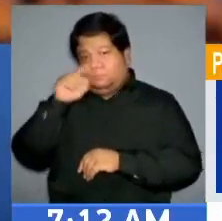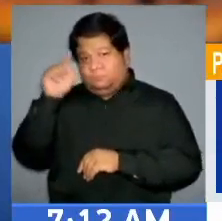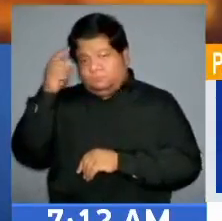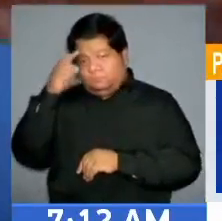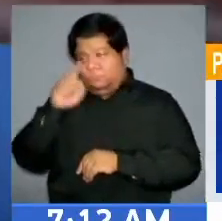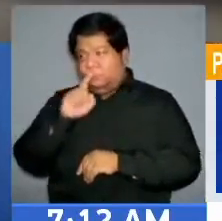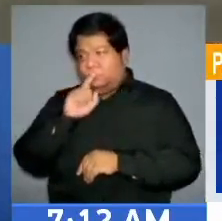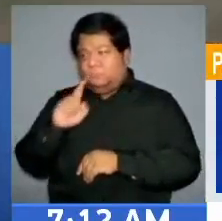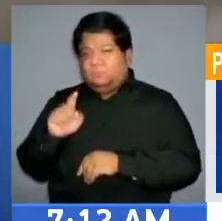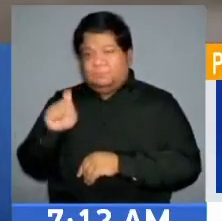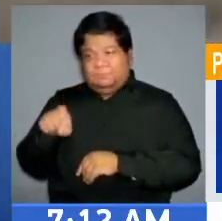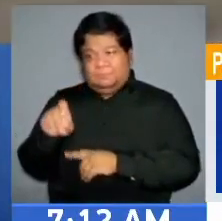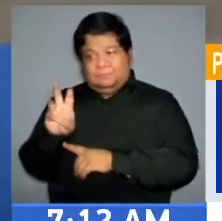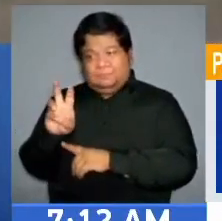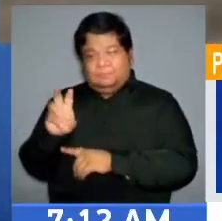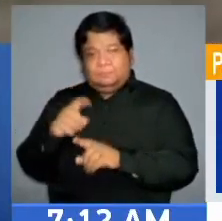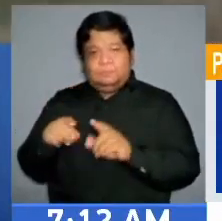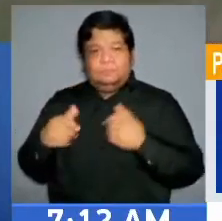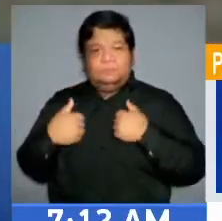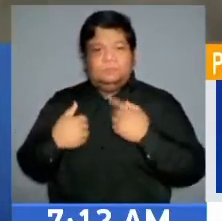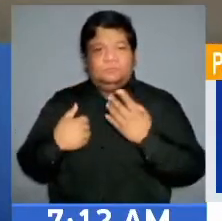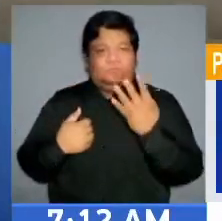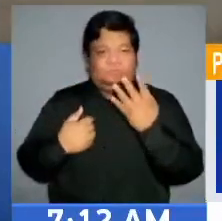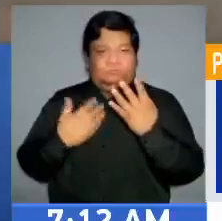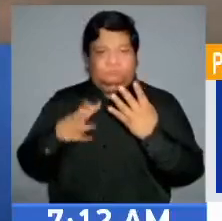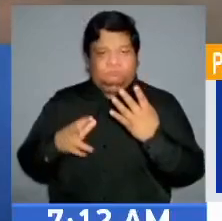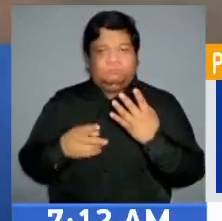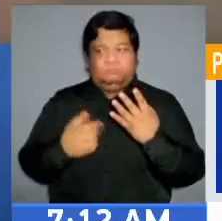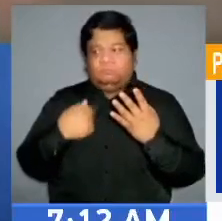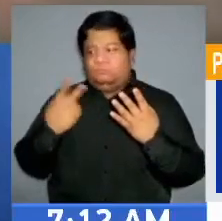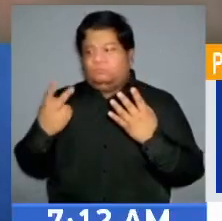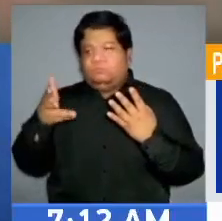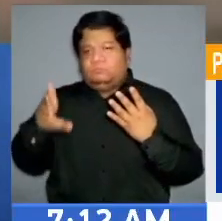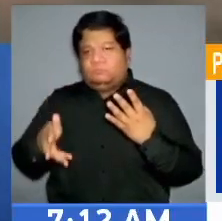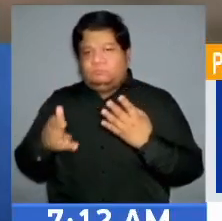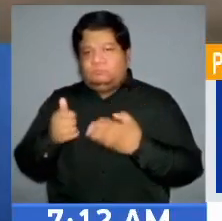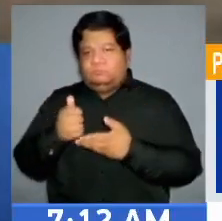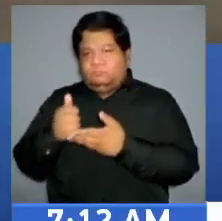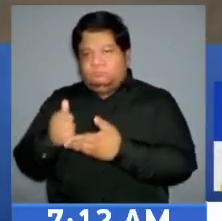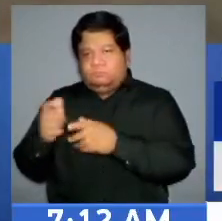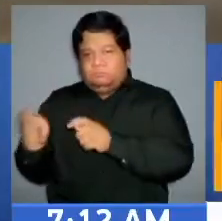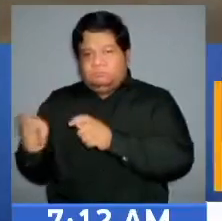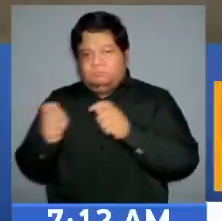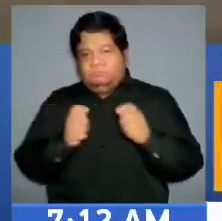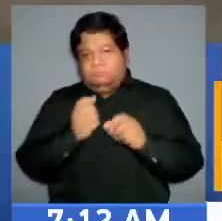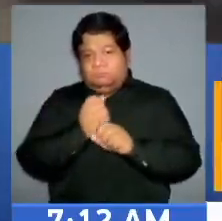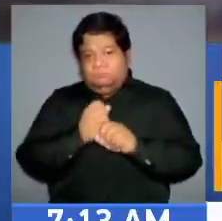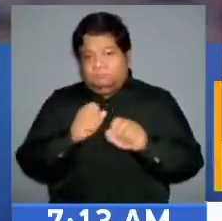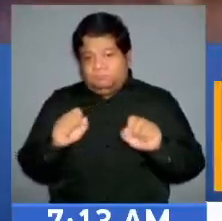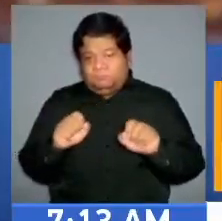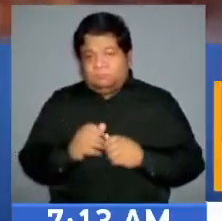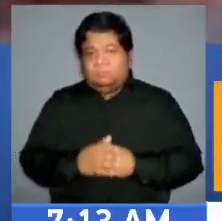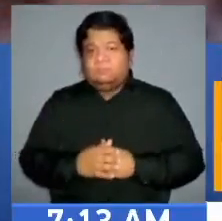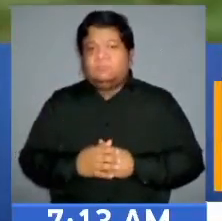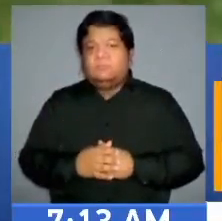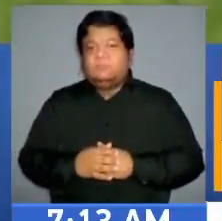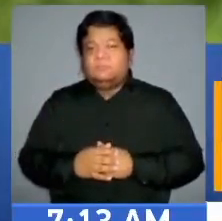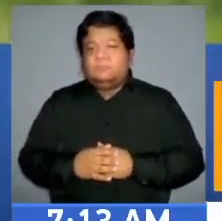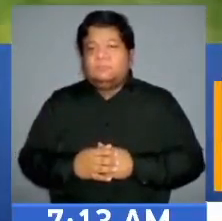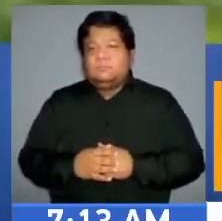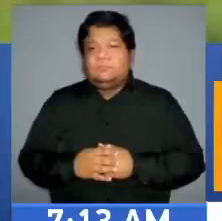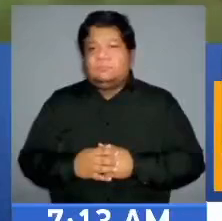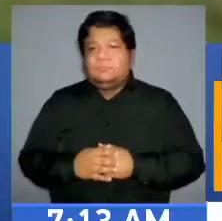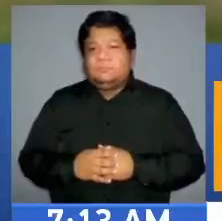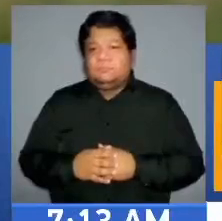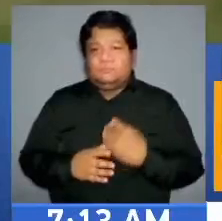pa na tinutulungan pa natin makadikas, no? Uh-huh. Kaya yung apat, nasa mabuting